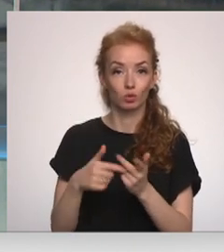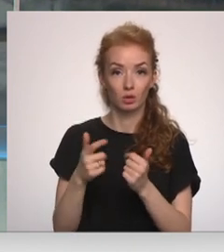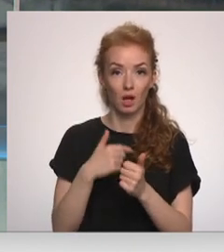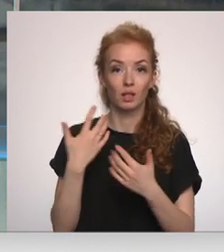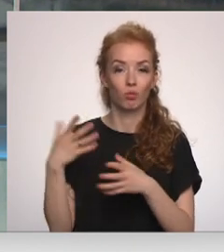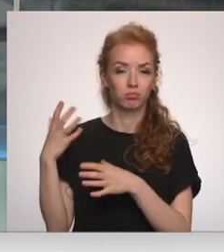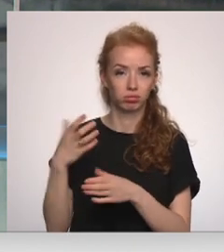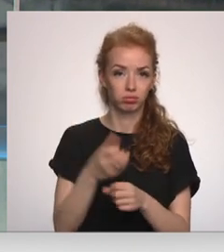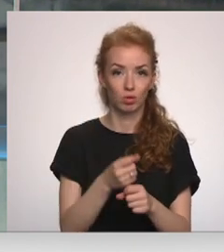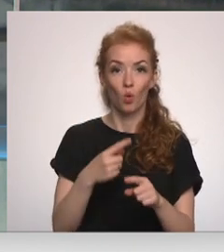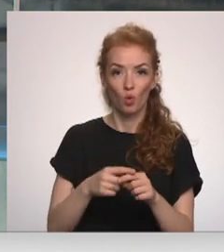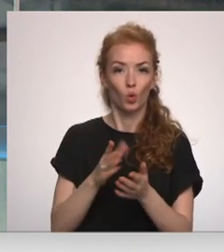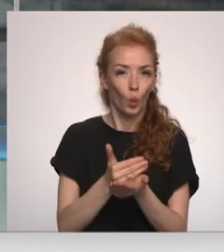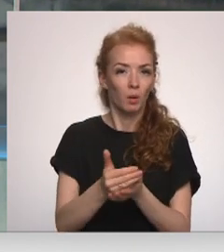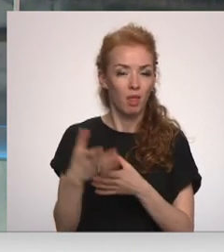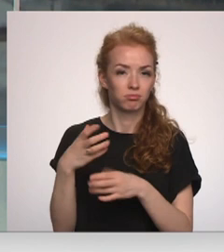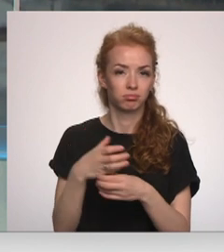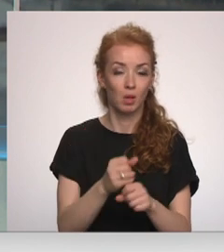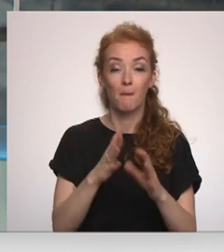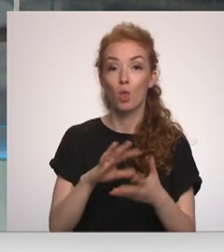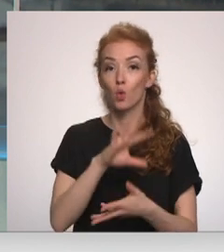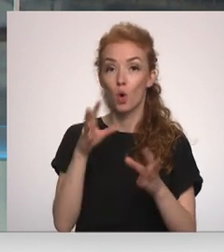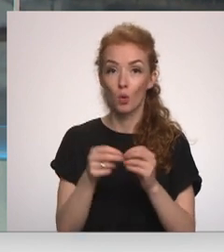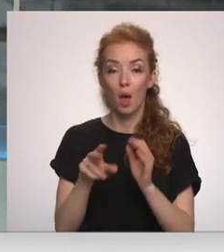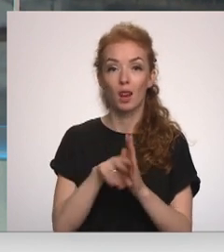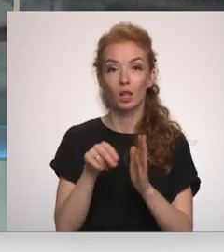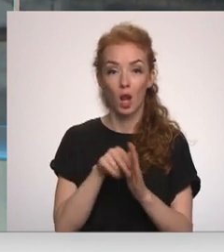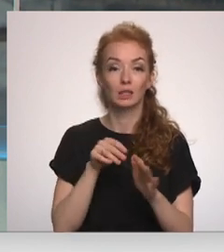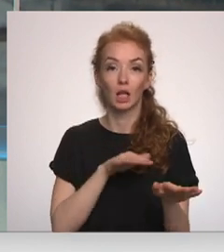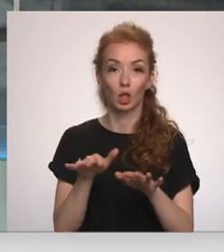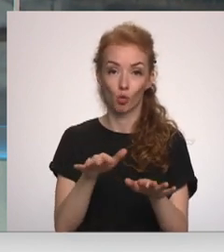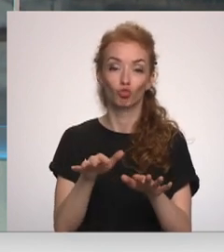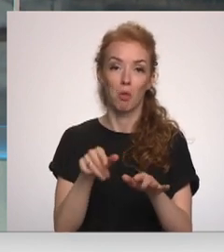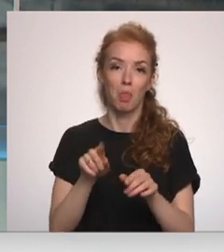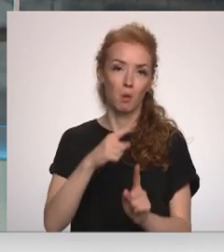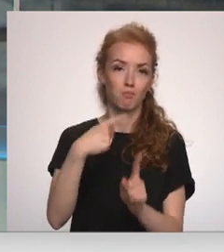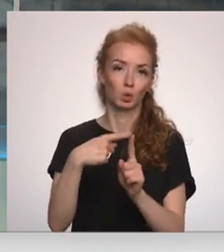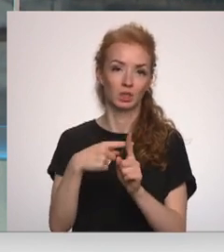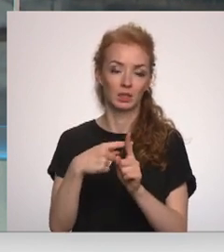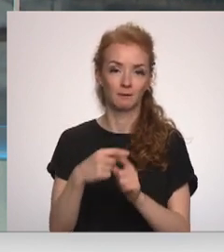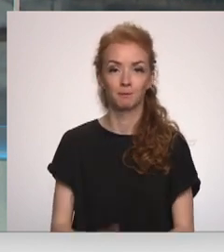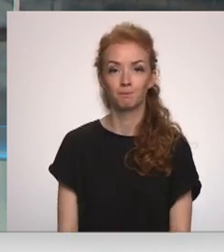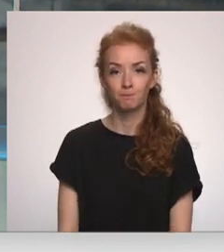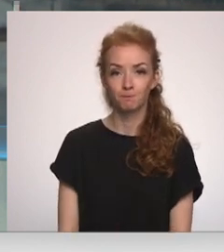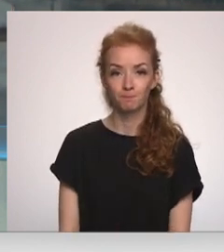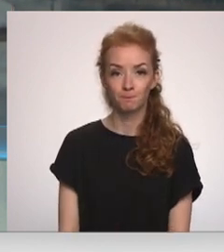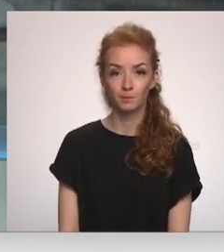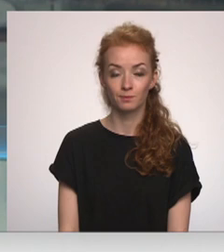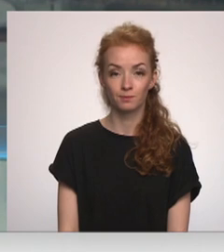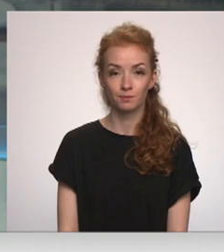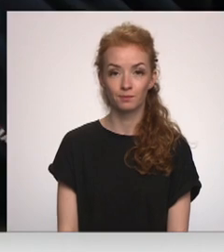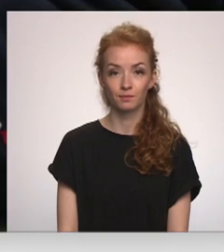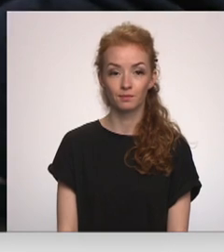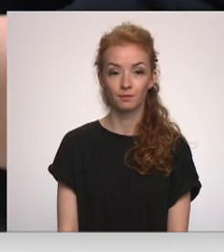ievērojams sārucis un aizvien samazinās, taču kopumā loterijas rīkošanu dienests vērtē ar pluszīmi. Turpina Zanda Ozola Balode.